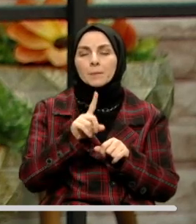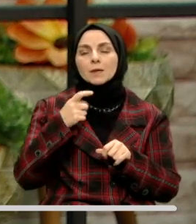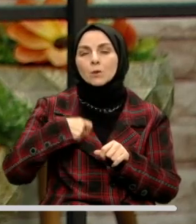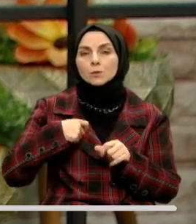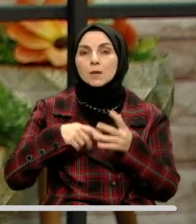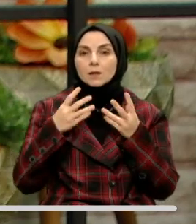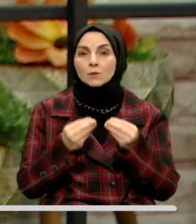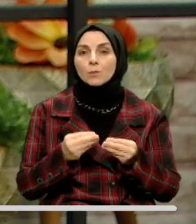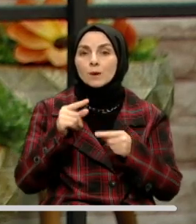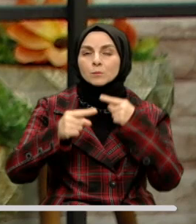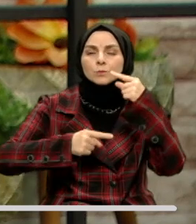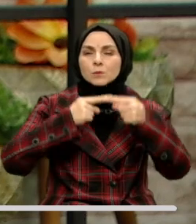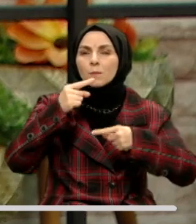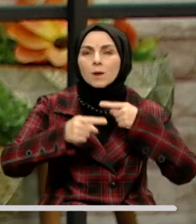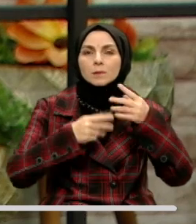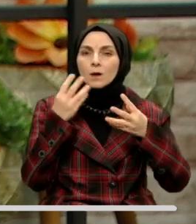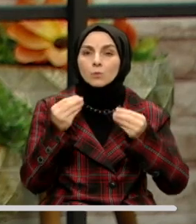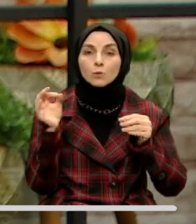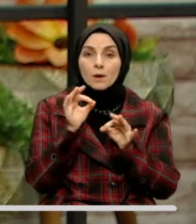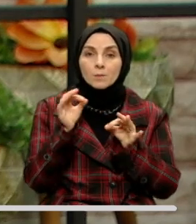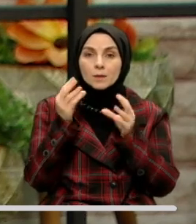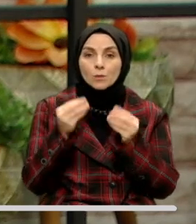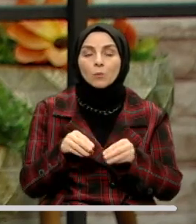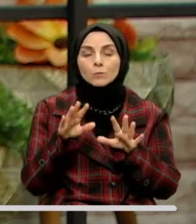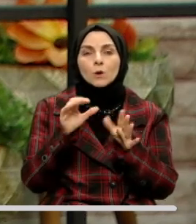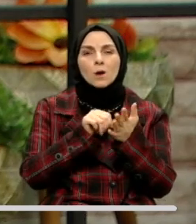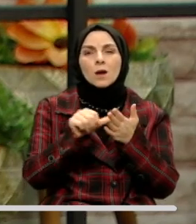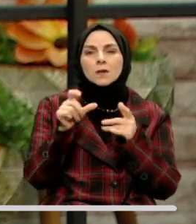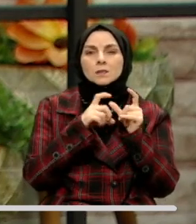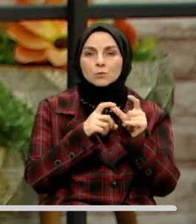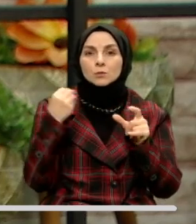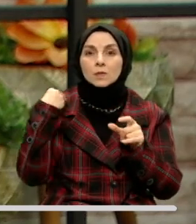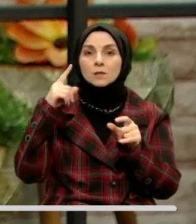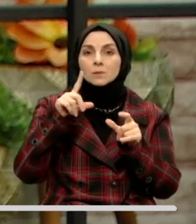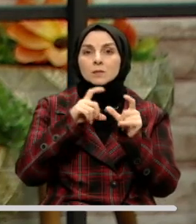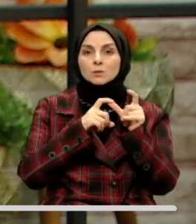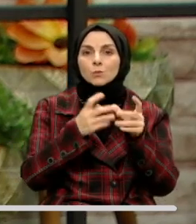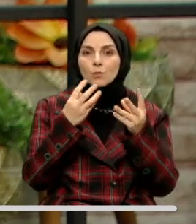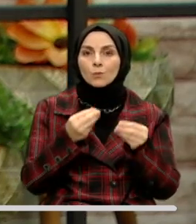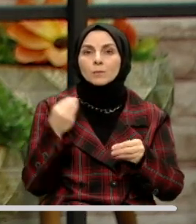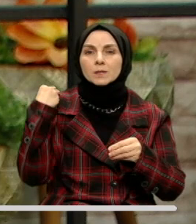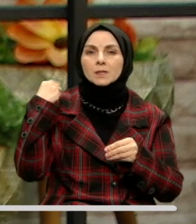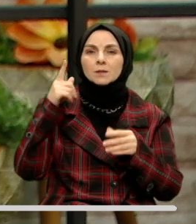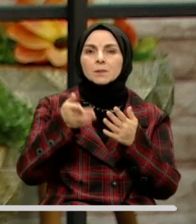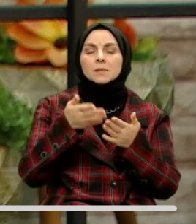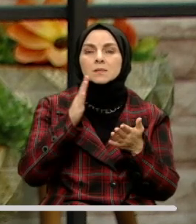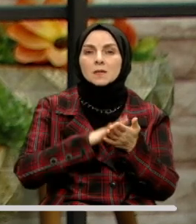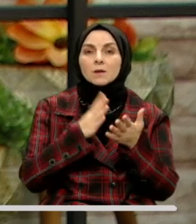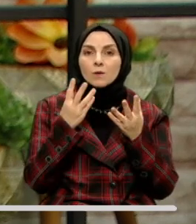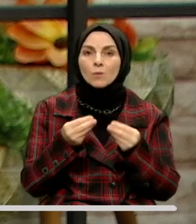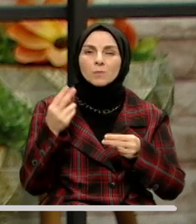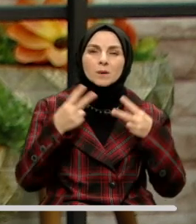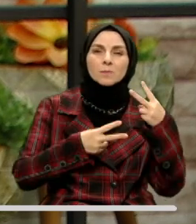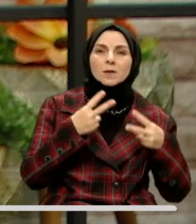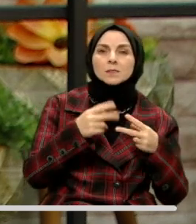Birden olmuyor. Ama her soru yeni bir sorudur, yeni bir sayfadır. Arada motivasyonumuzu artıracak